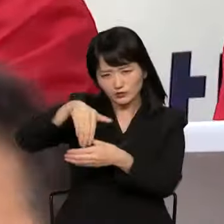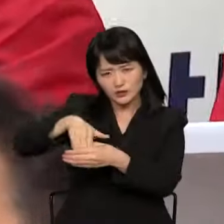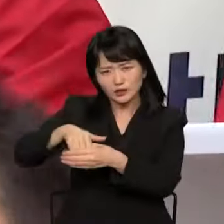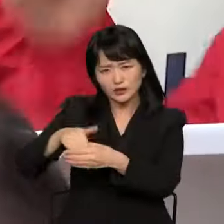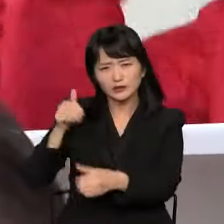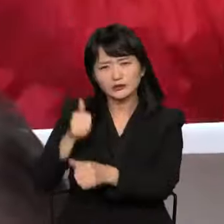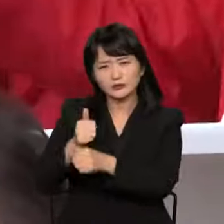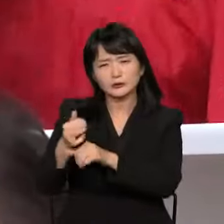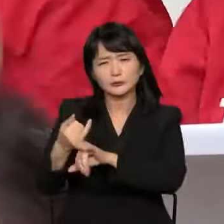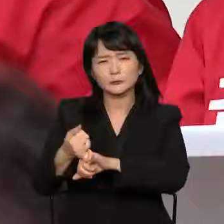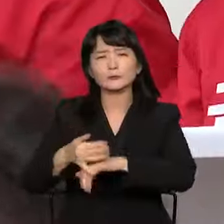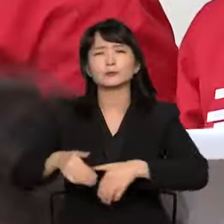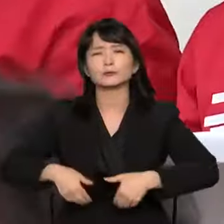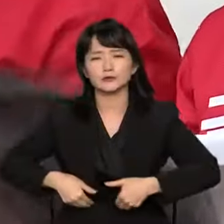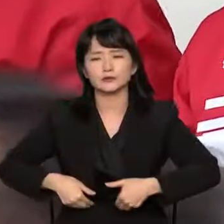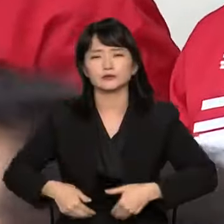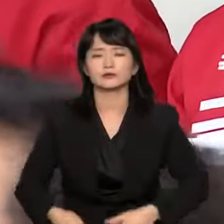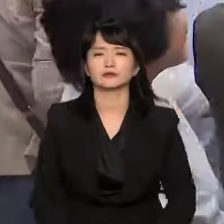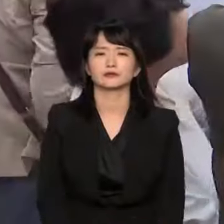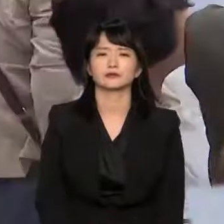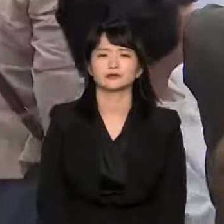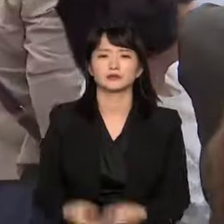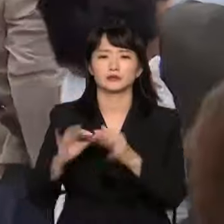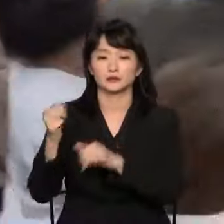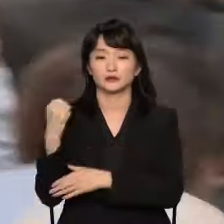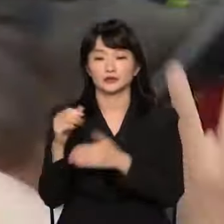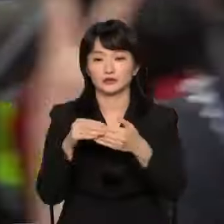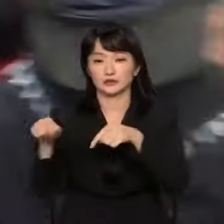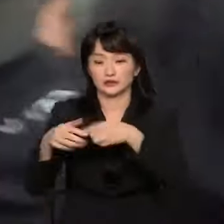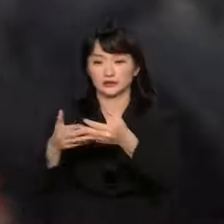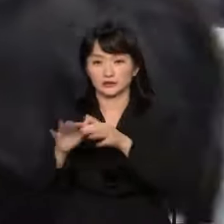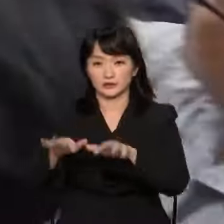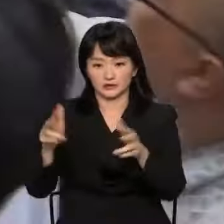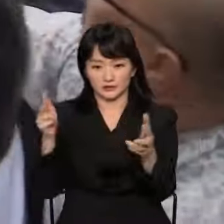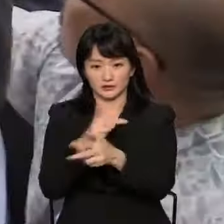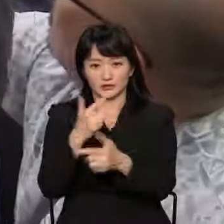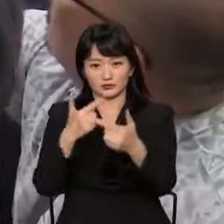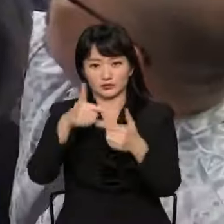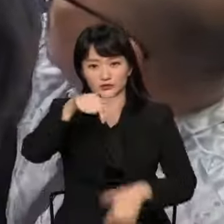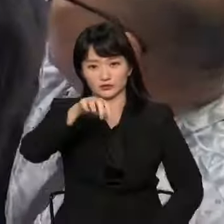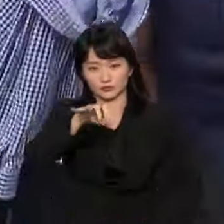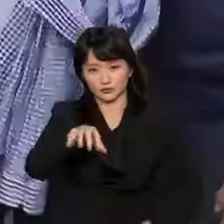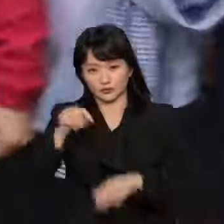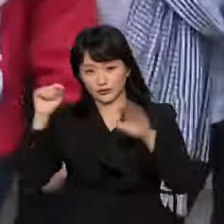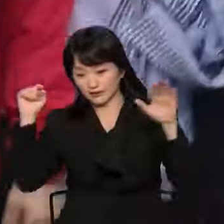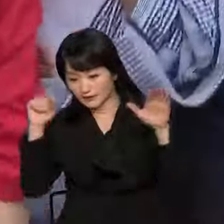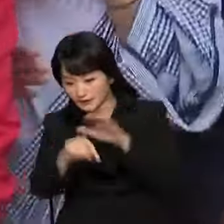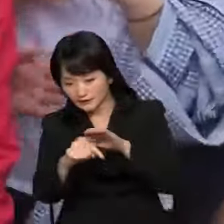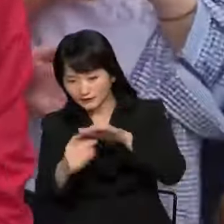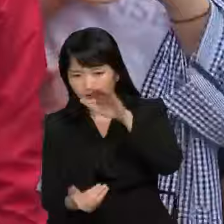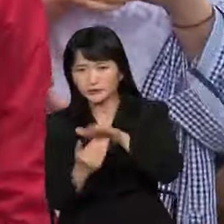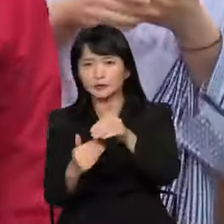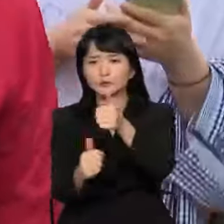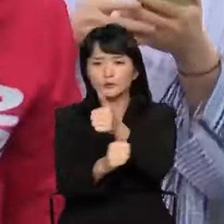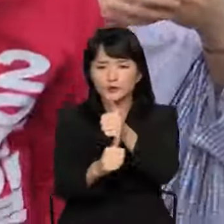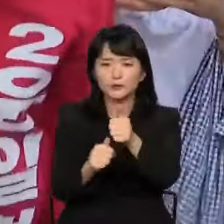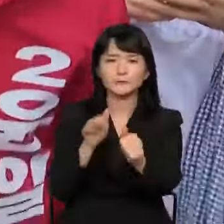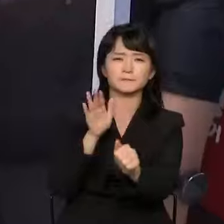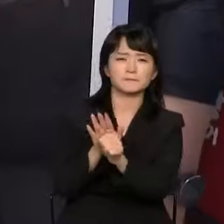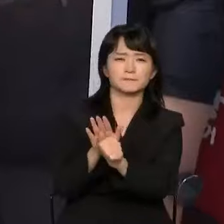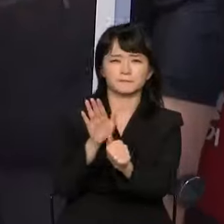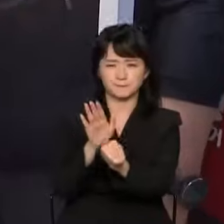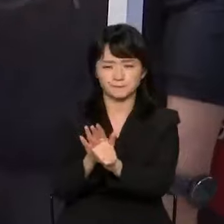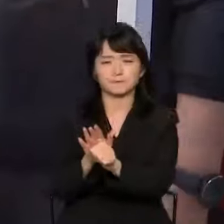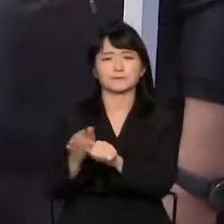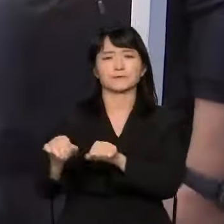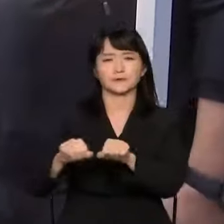승리가 그만큼 더 절실합니다. 국민의힘 지도부는 이번 주 부산 금정구에서 현장 최고위원회의를 여는 등 전폭적인 지원에